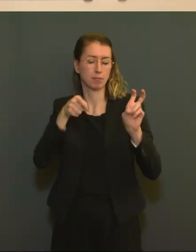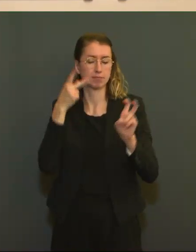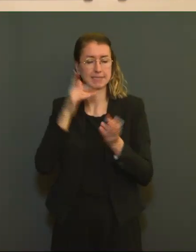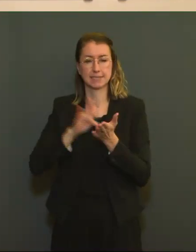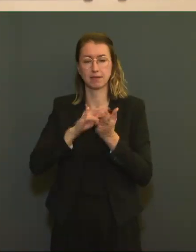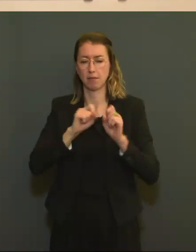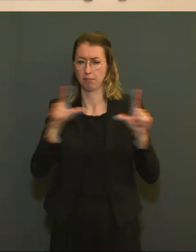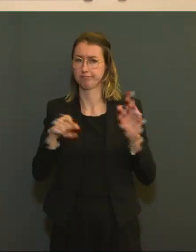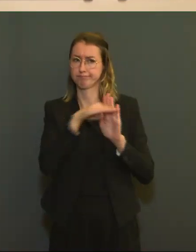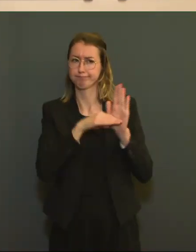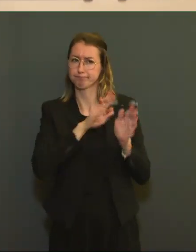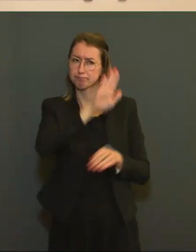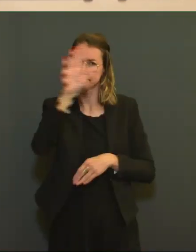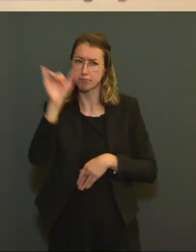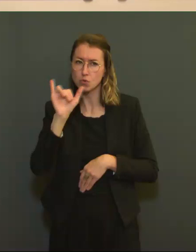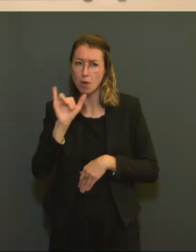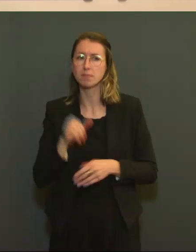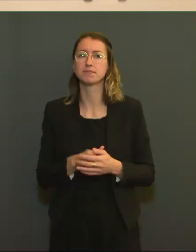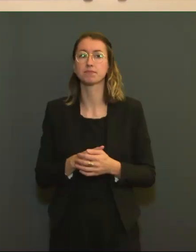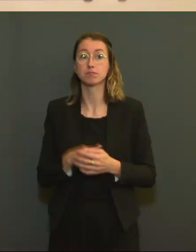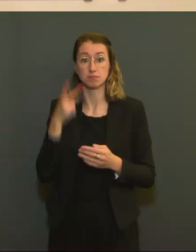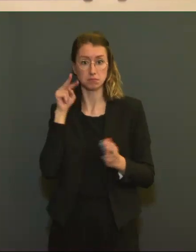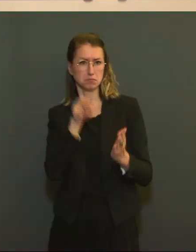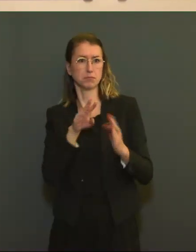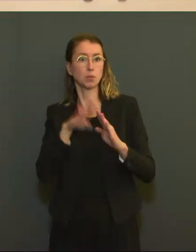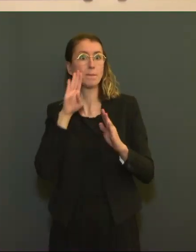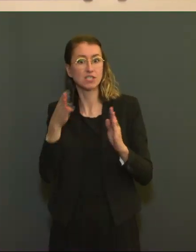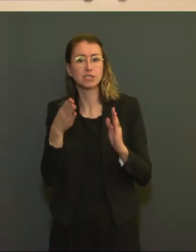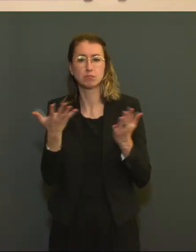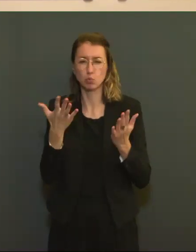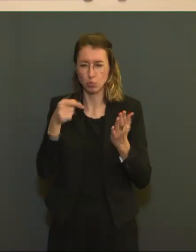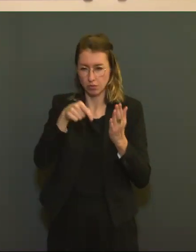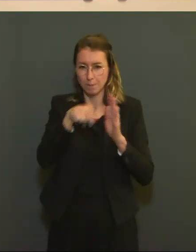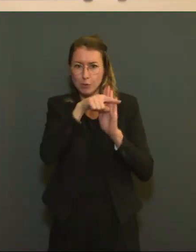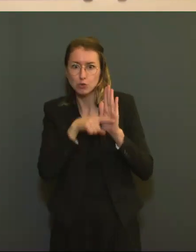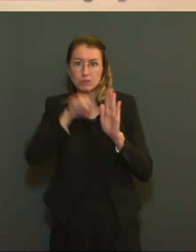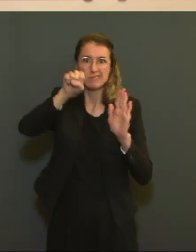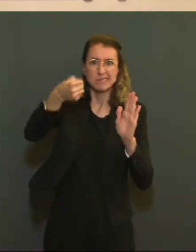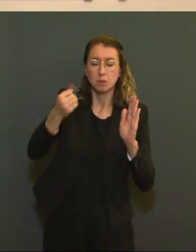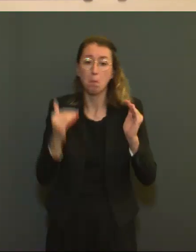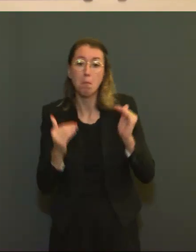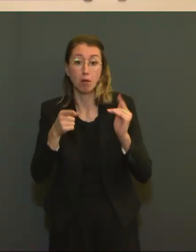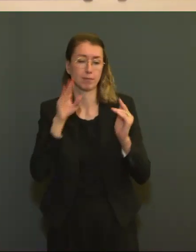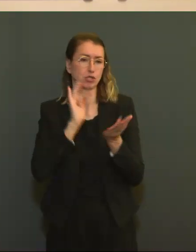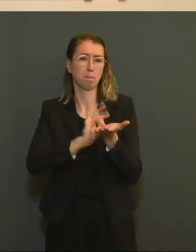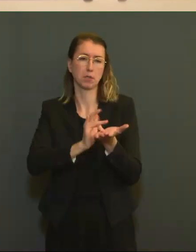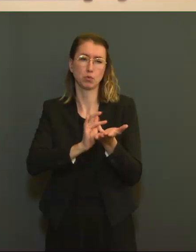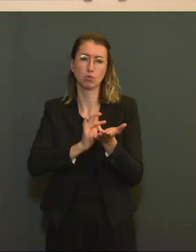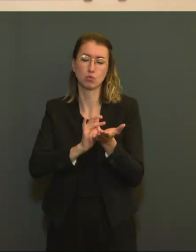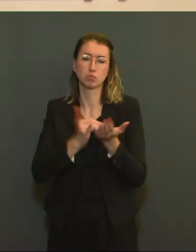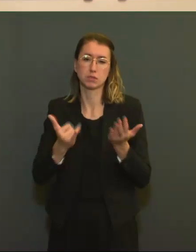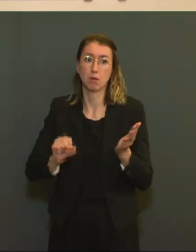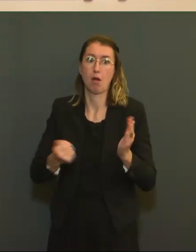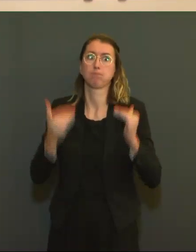intermédiaire par rapport à la sévérité, à l'intensité des mesures qui sont prises. Donc nous ne devons pas nous plaindre en disant